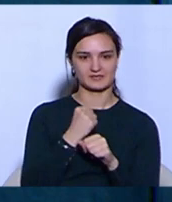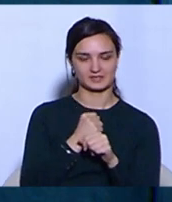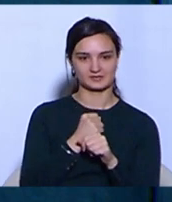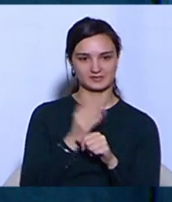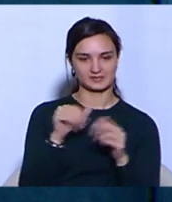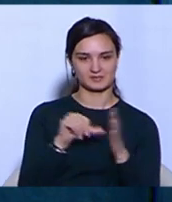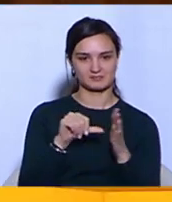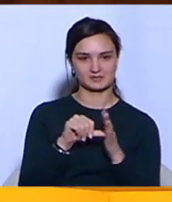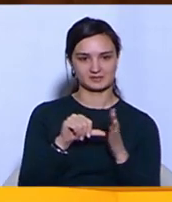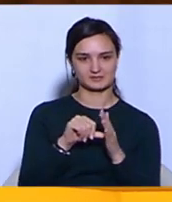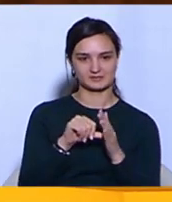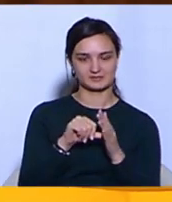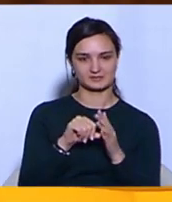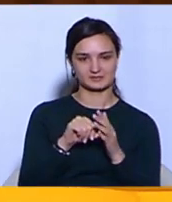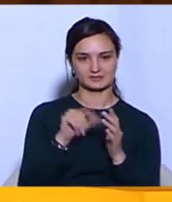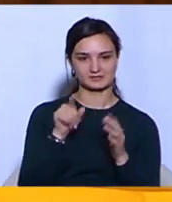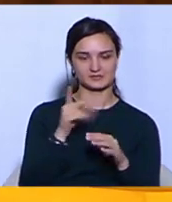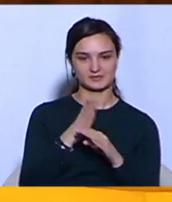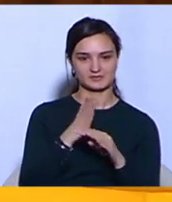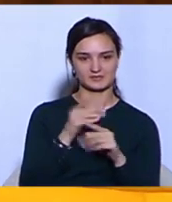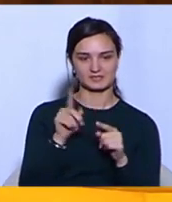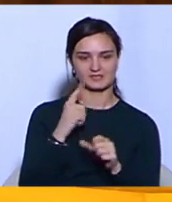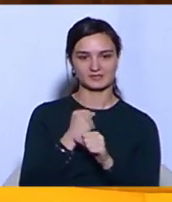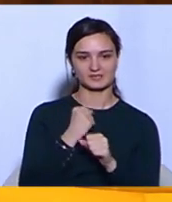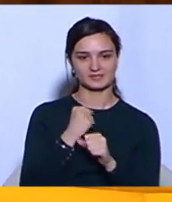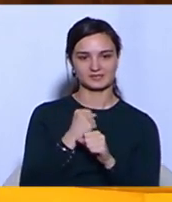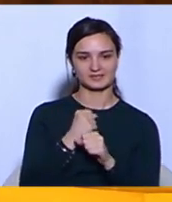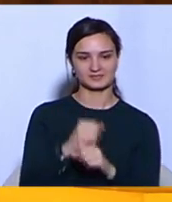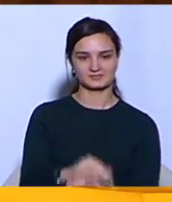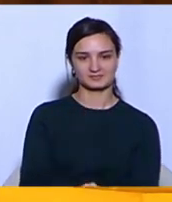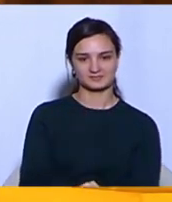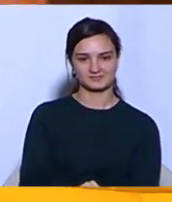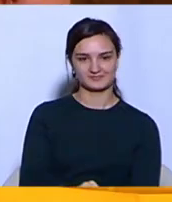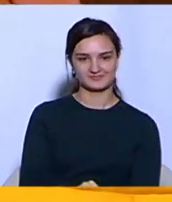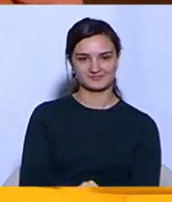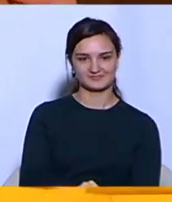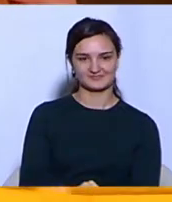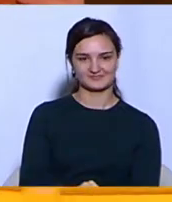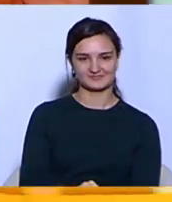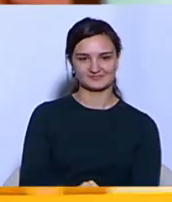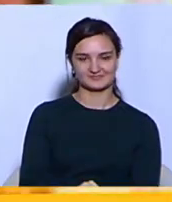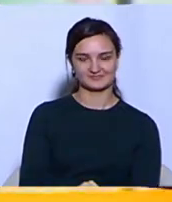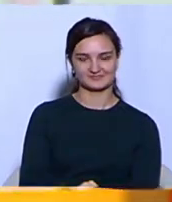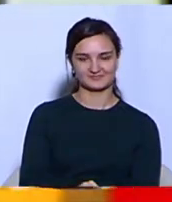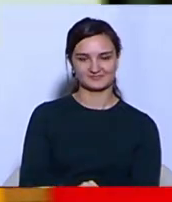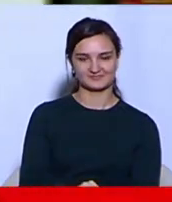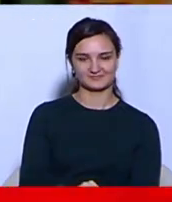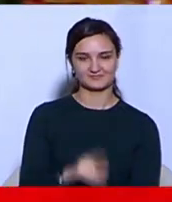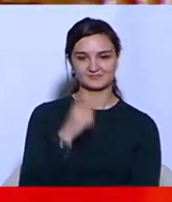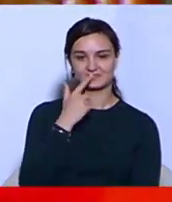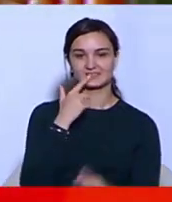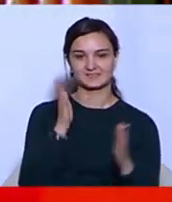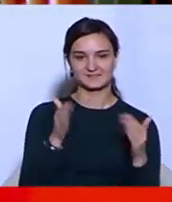ხო დამეხმარები. ჩვენ გვაქვს ეს არჩევანი. რას ვაკეთებთ? ეს მიგვაქვს